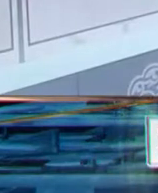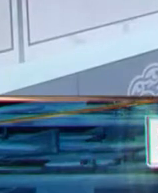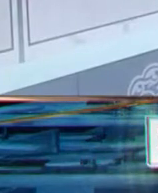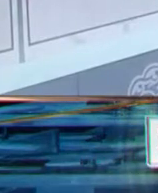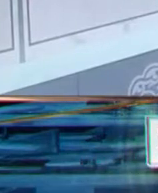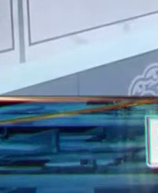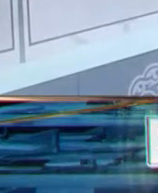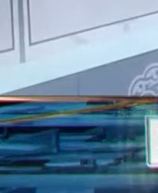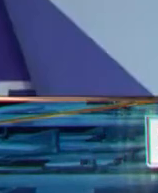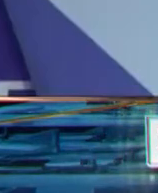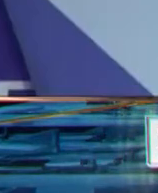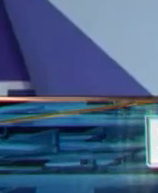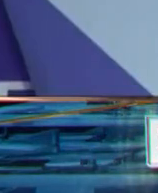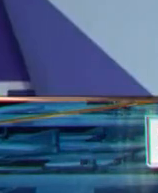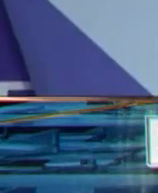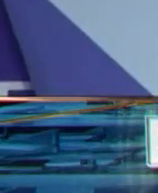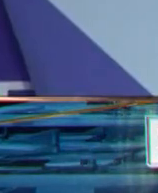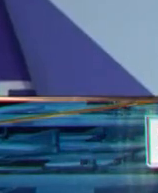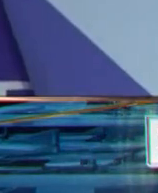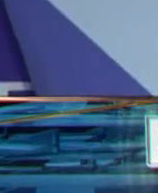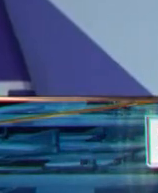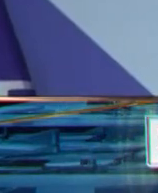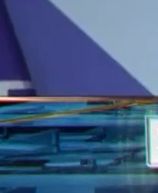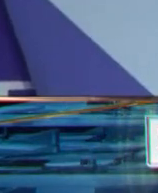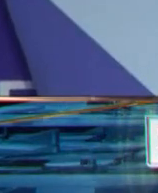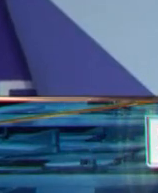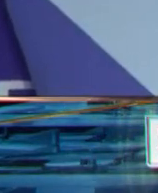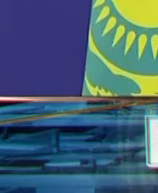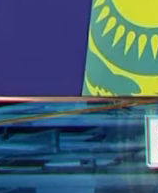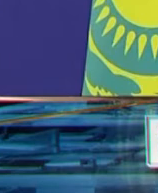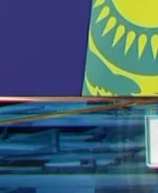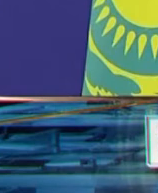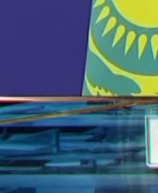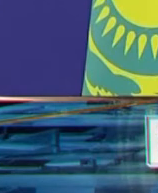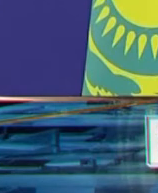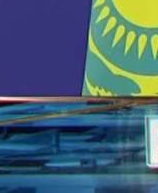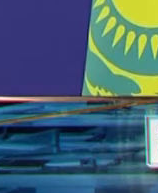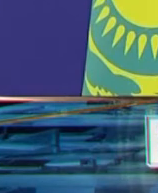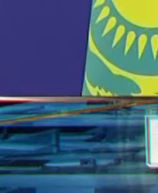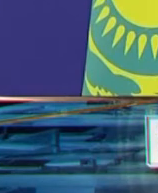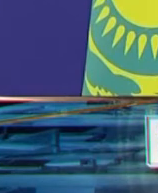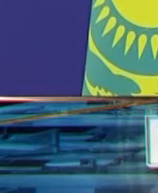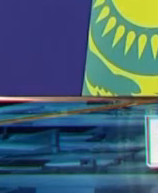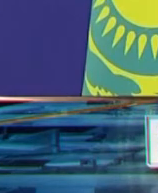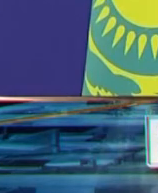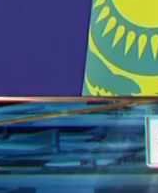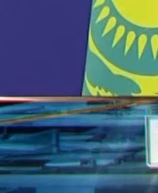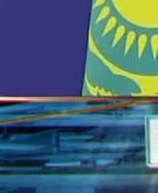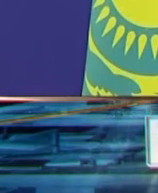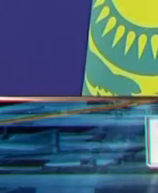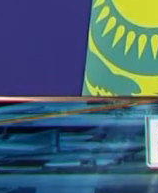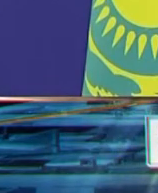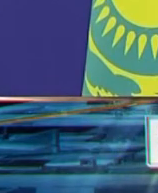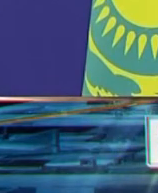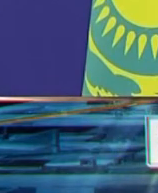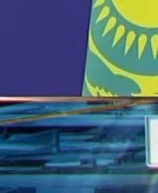Іле ауданының әкімі Амандық Баталовтың қатысуымен есептік кездесу өткізді. Работа нормальная. Вот. Когда я